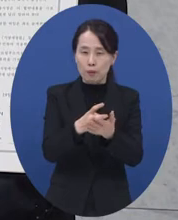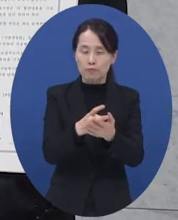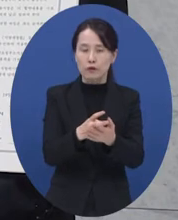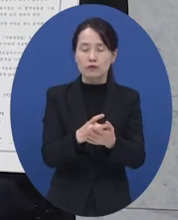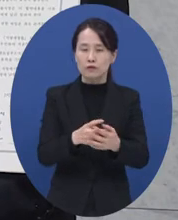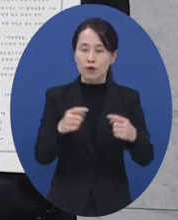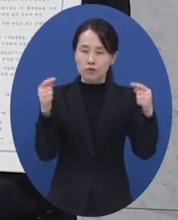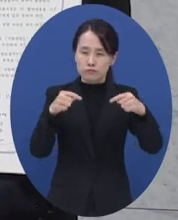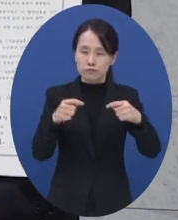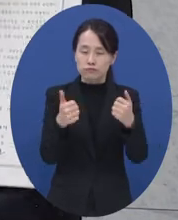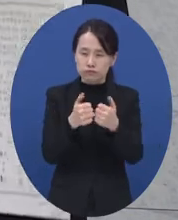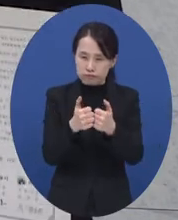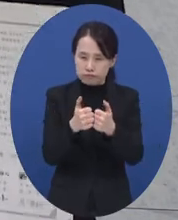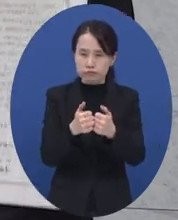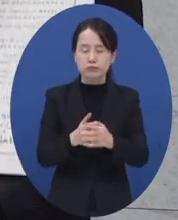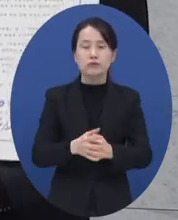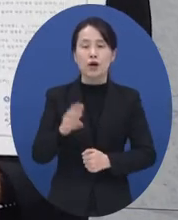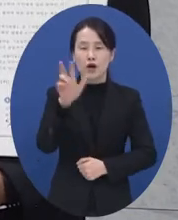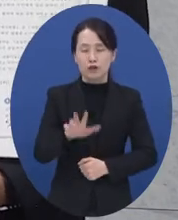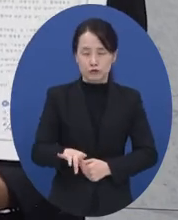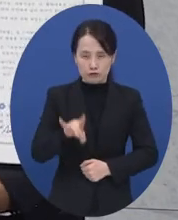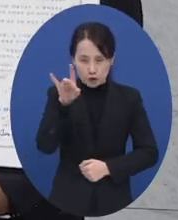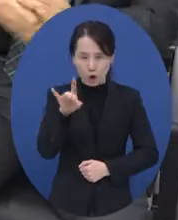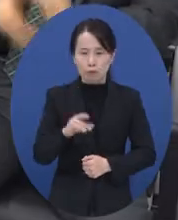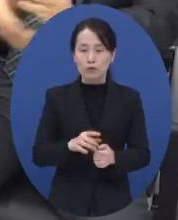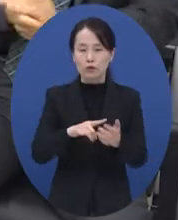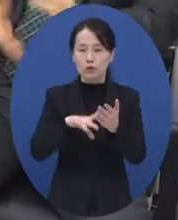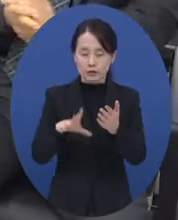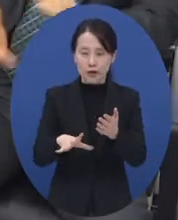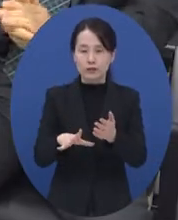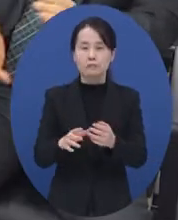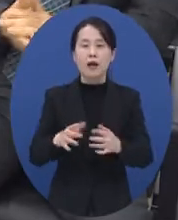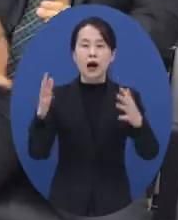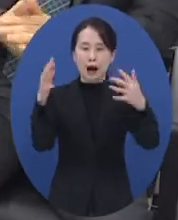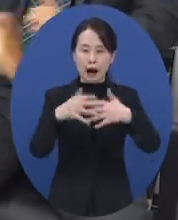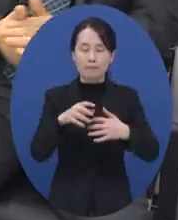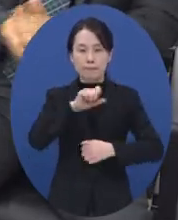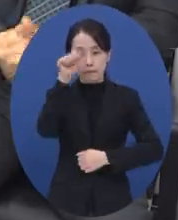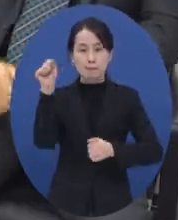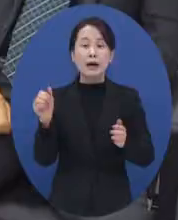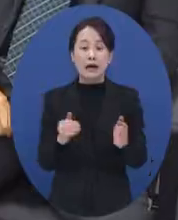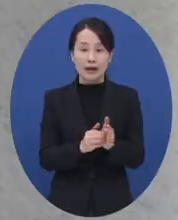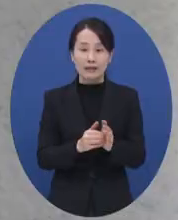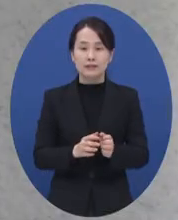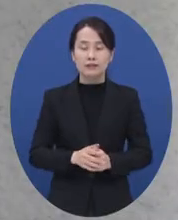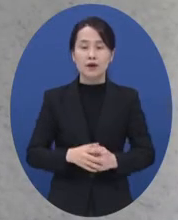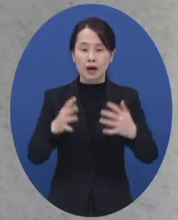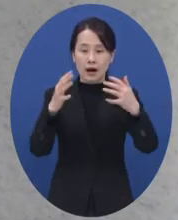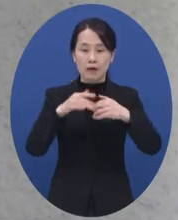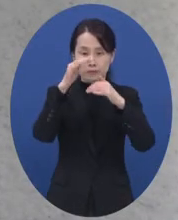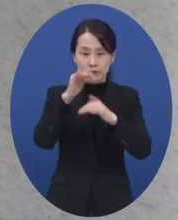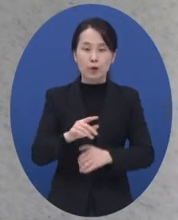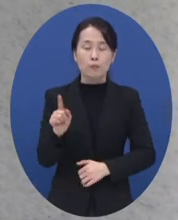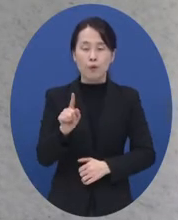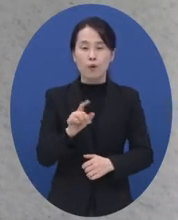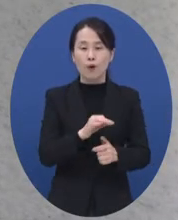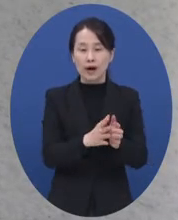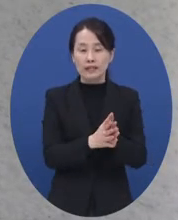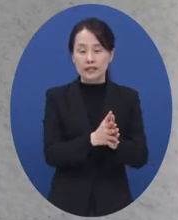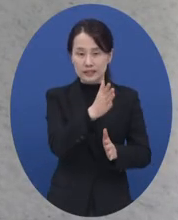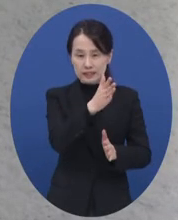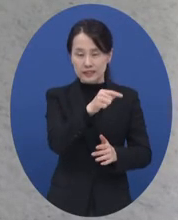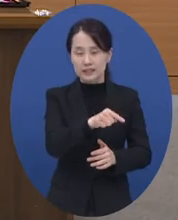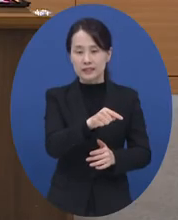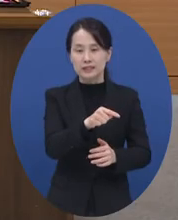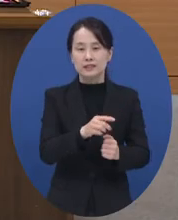끝에 마침내 전국 최초로 과세권 조정 합의를 이뤄냈습니다. 합의 내용을 보면 안양시로부터 지방세 부과